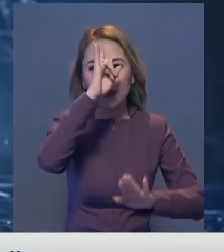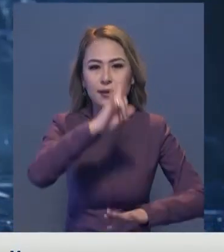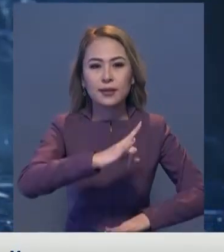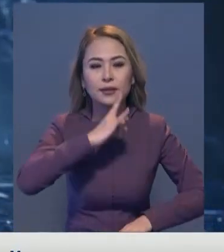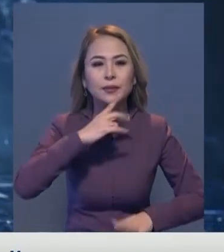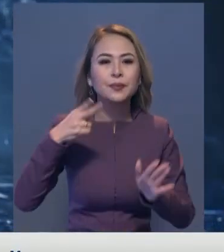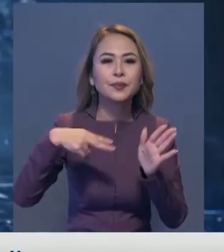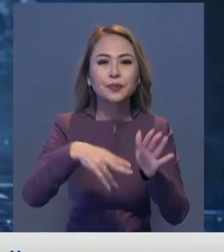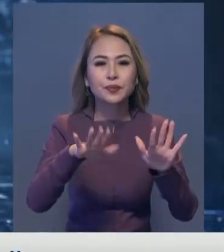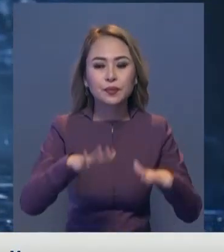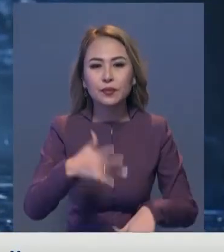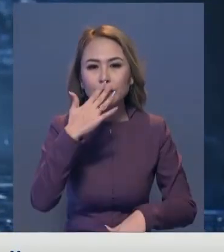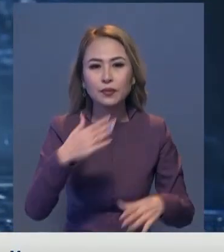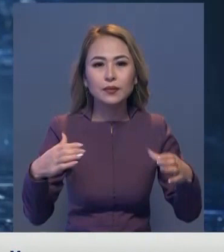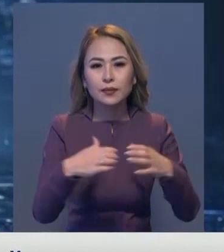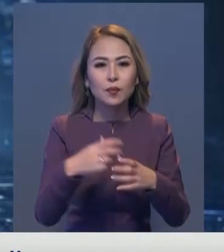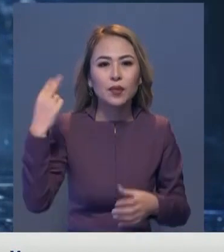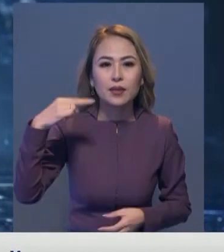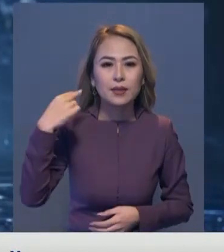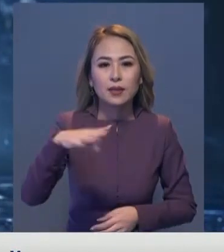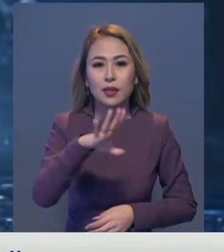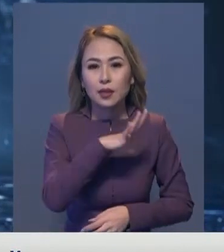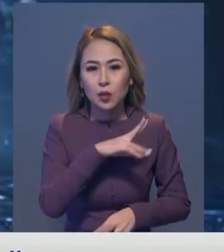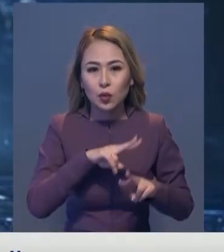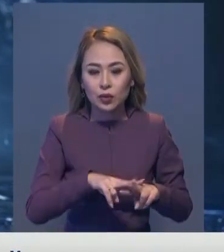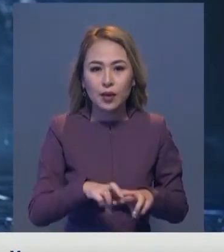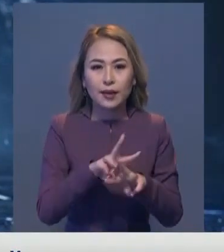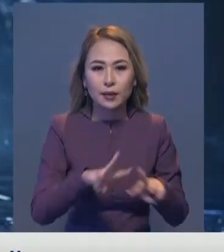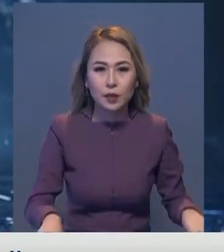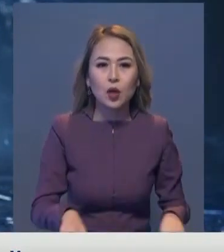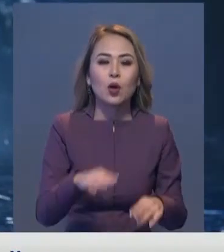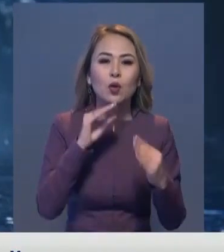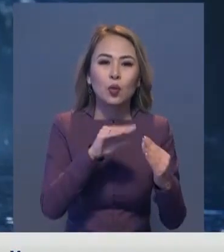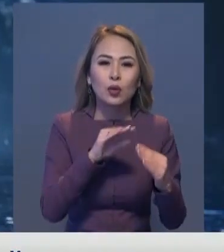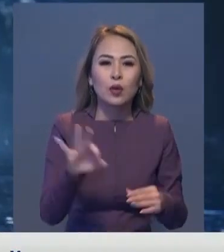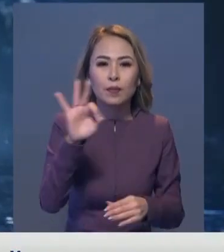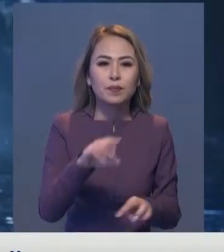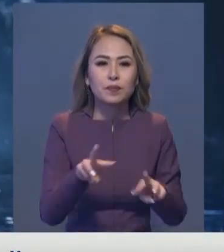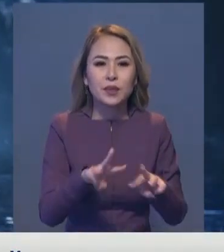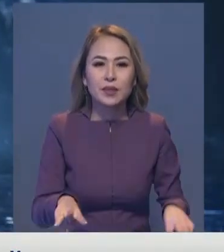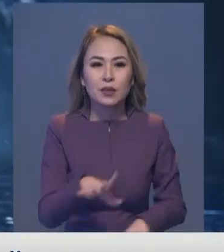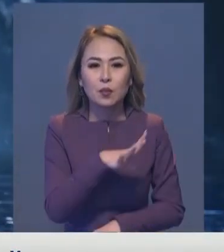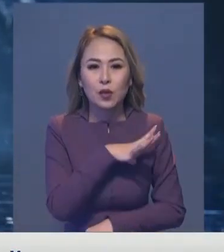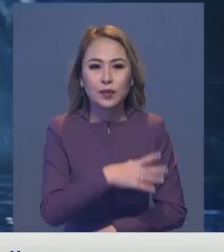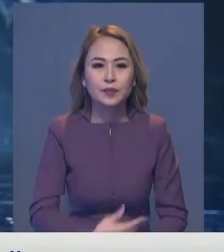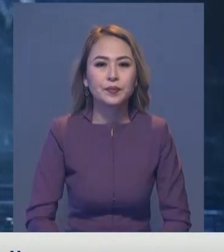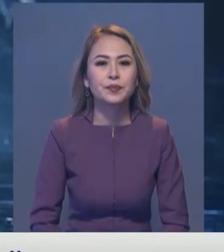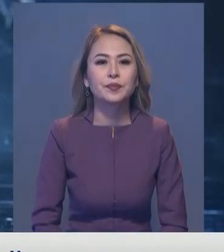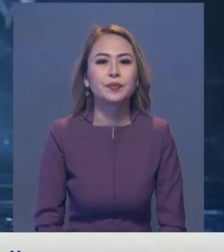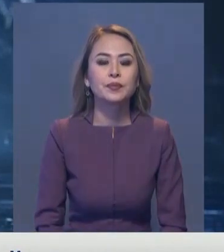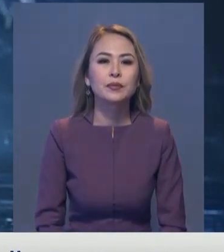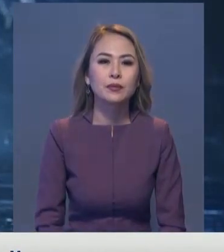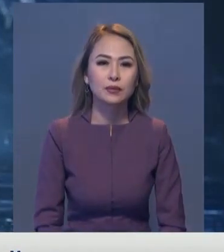орынбасары, Қазақстан темір жолы ұлттық компаниясының президенті, елорда әкімі, көлік және коммуникация министр болған.